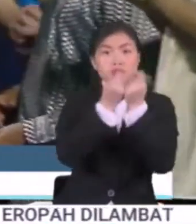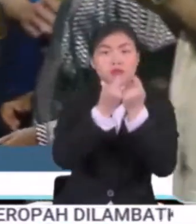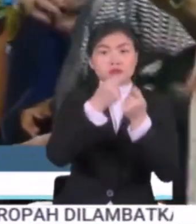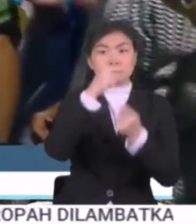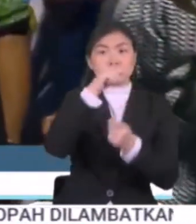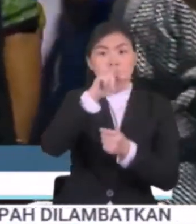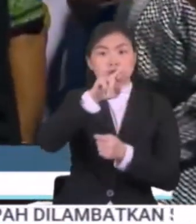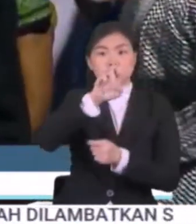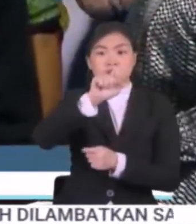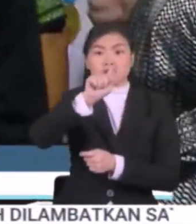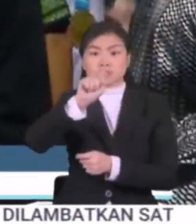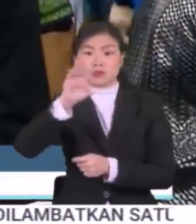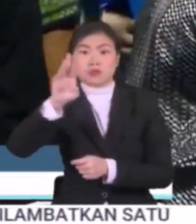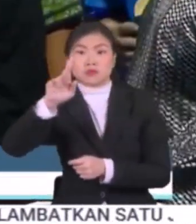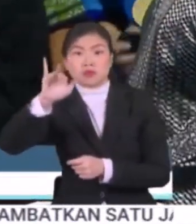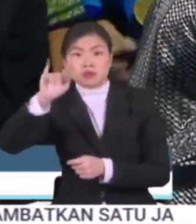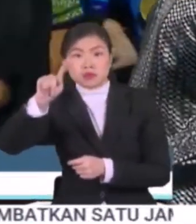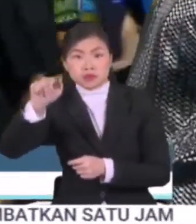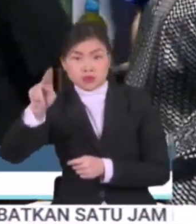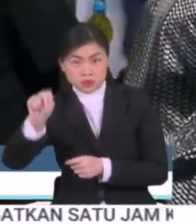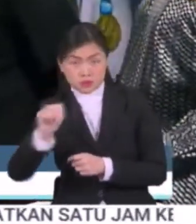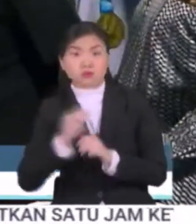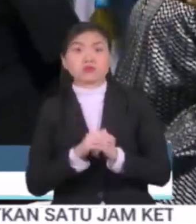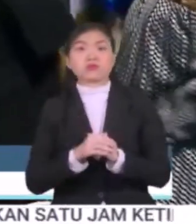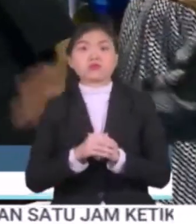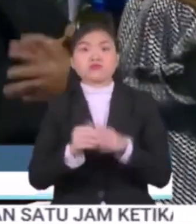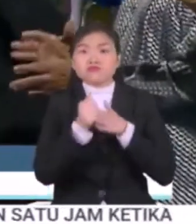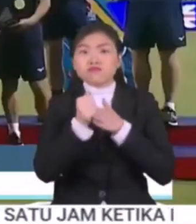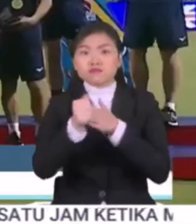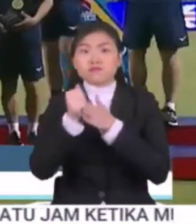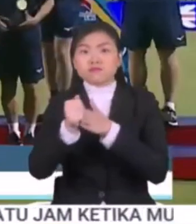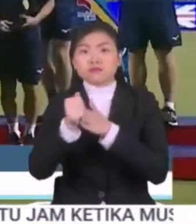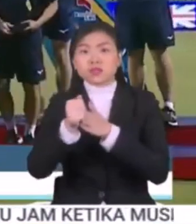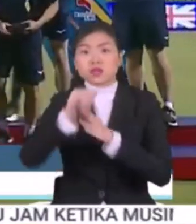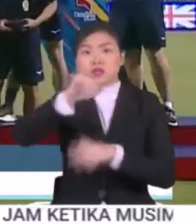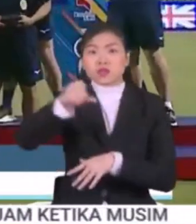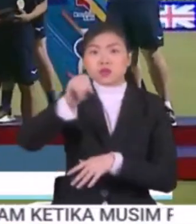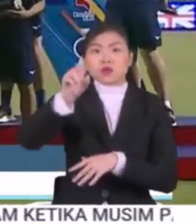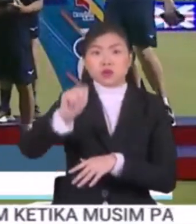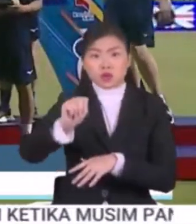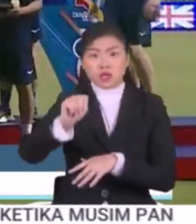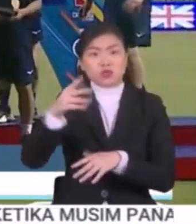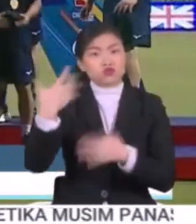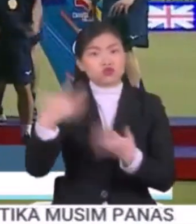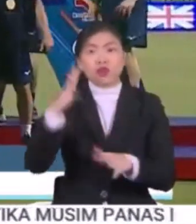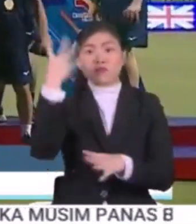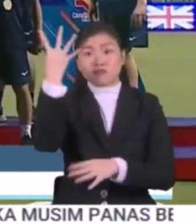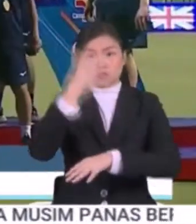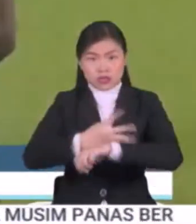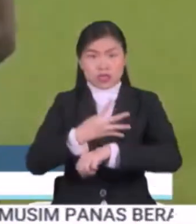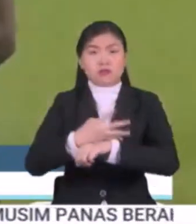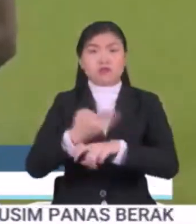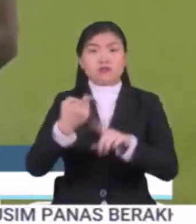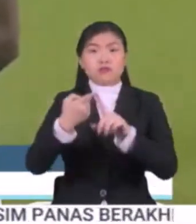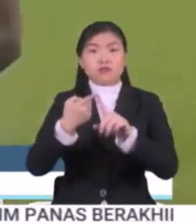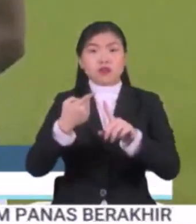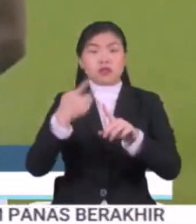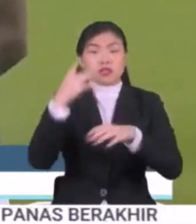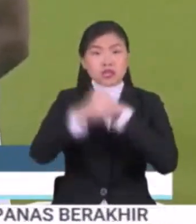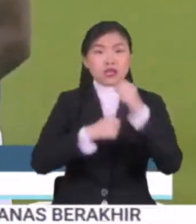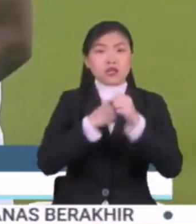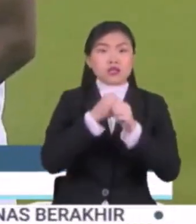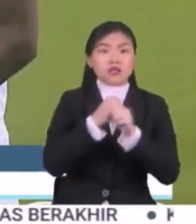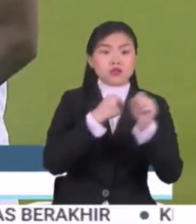kepada pasukan Great Britain. Kemenangan skuad kendalian John Bleby itu ialah kali yang keempat selepas 2015, 2018